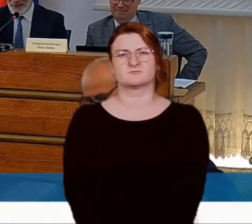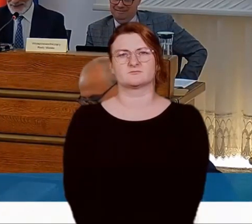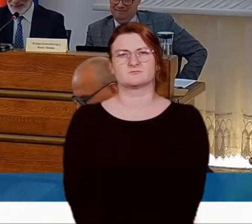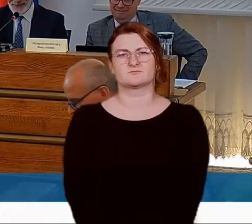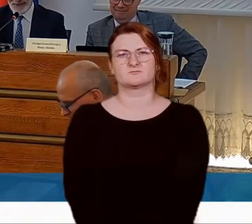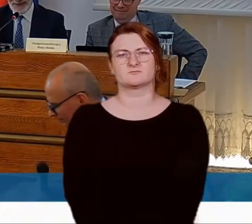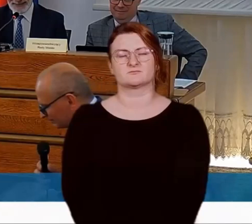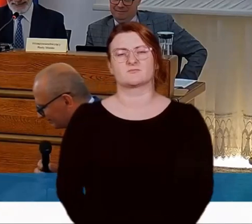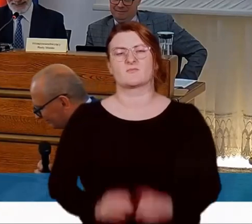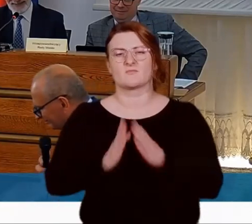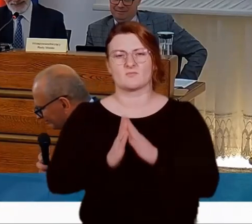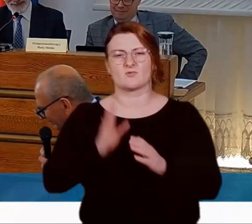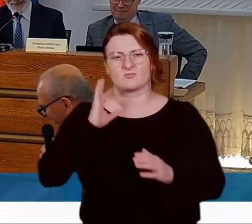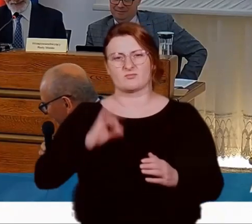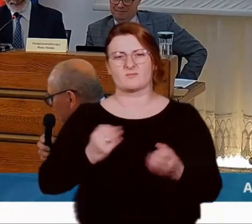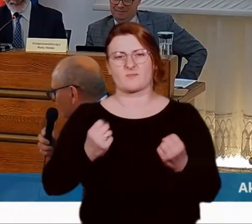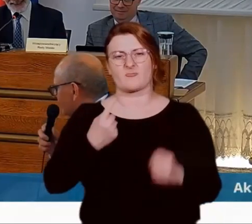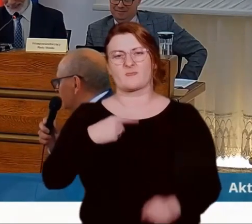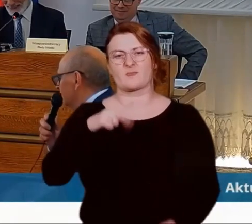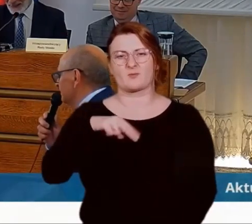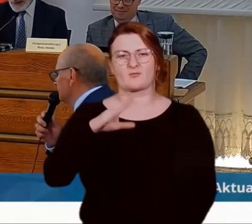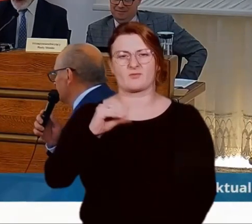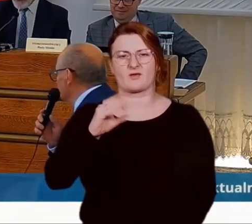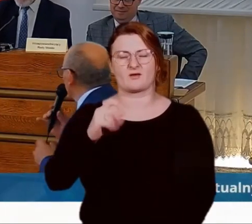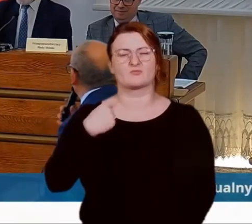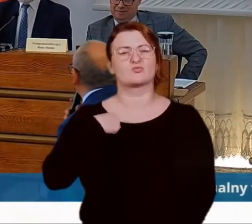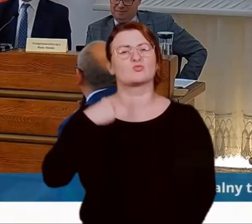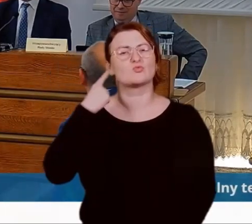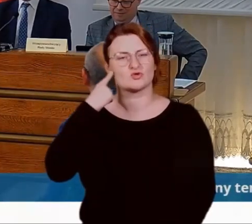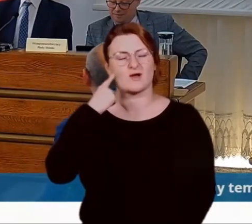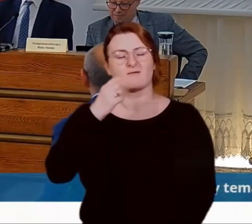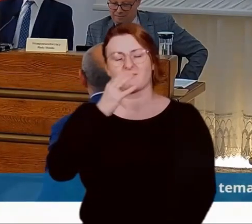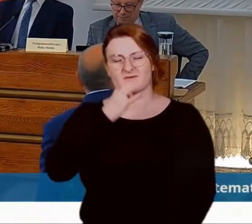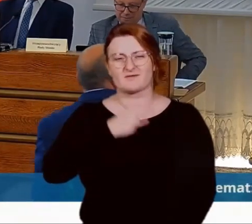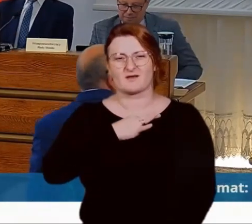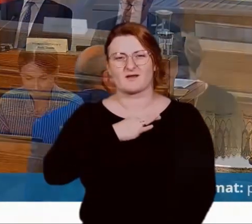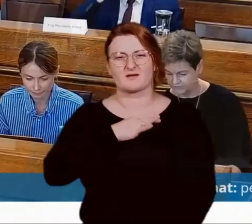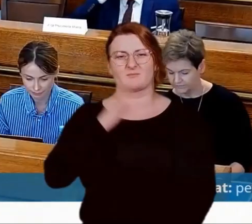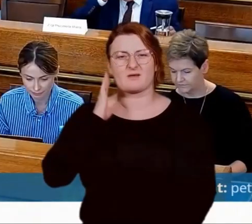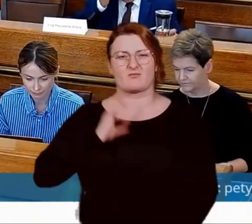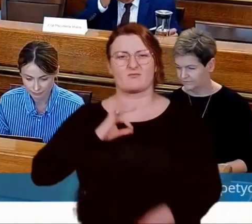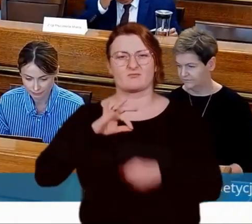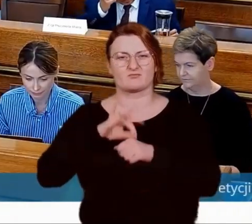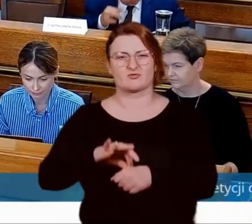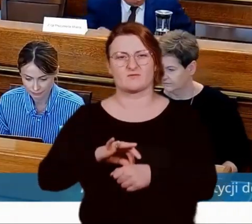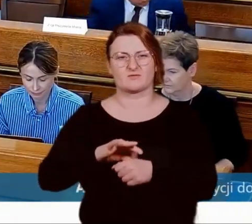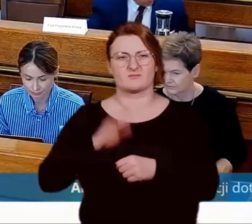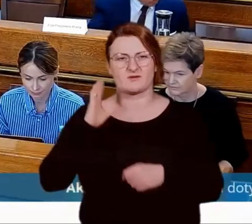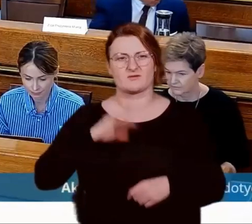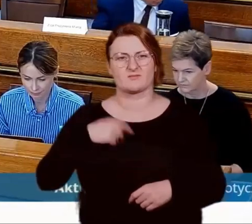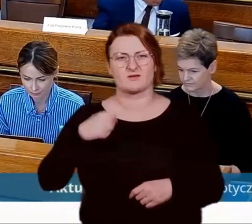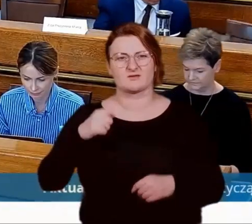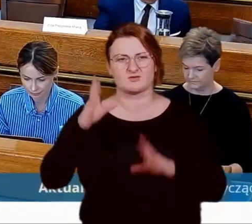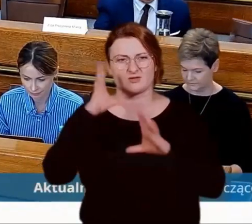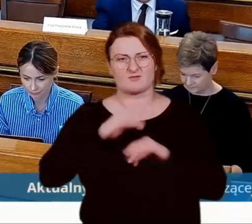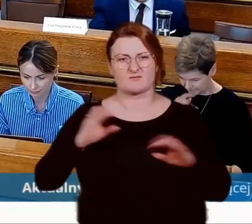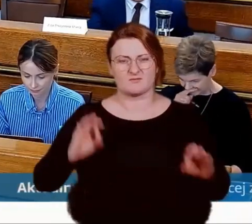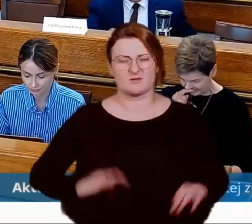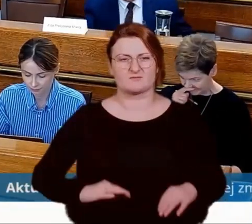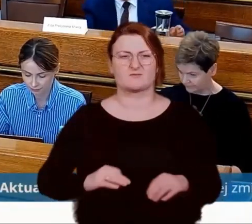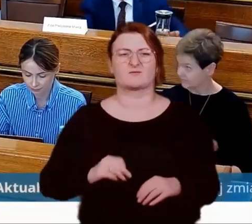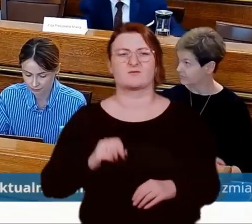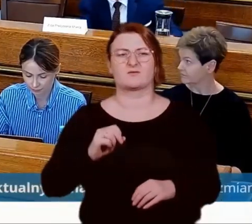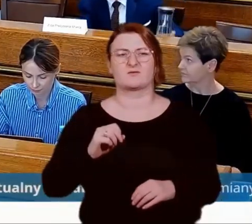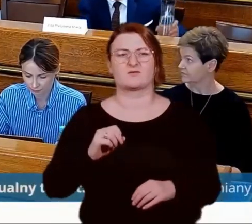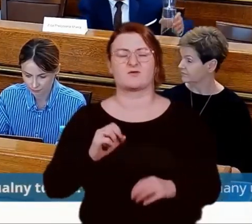Bardzo proszę, pan mecenas Zbigniew Dubiel. Słyszałem to pytanie, panowie przewodniczący, panowie prezydenci, szanowni państwo. Oczywiście tak